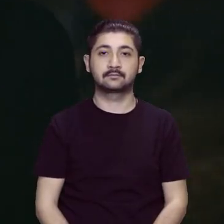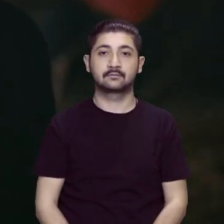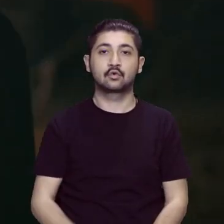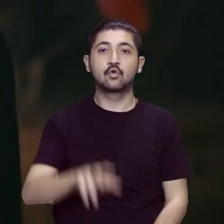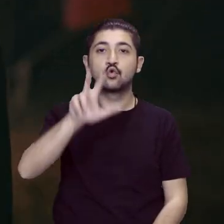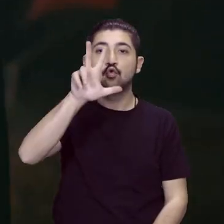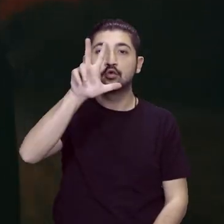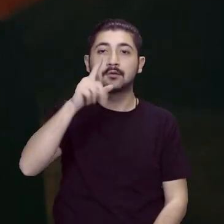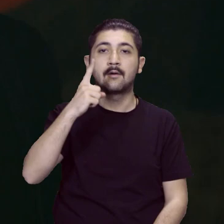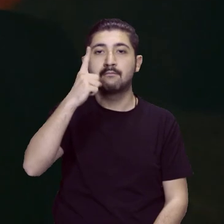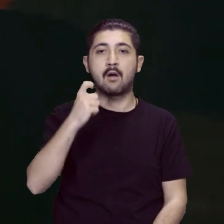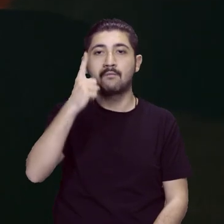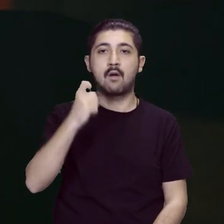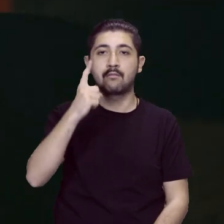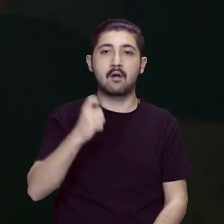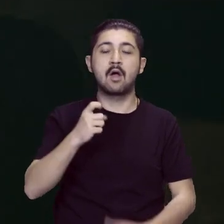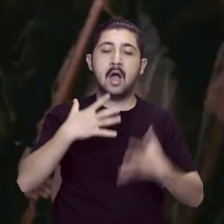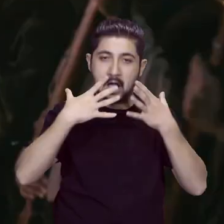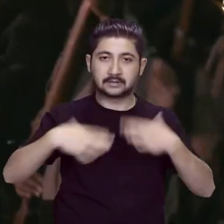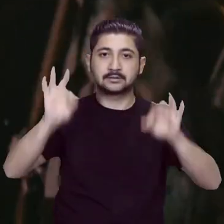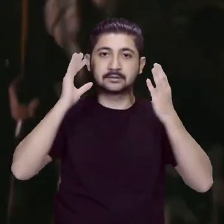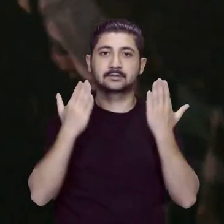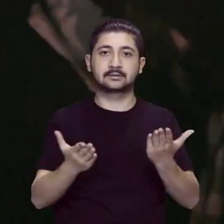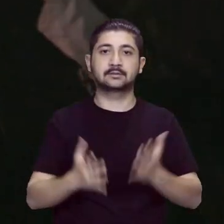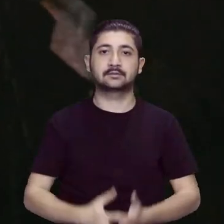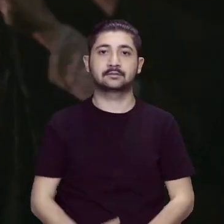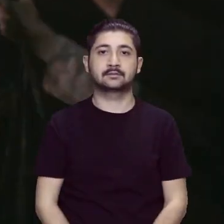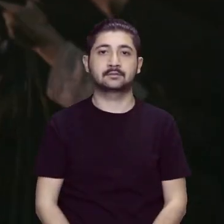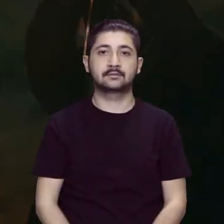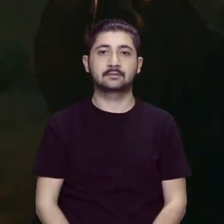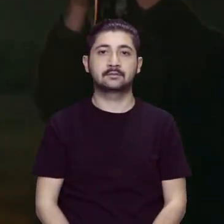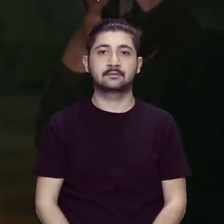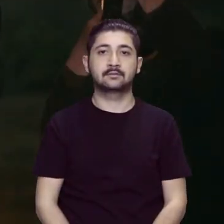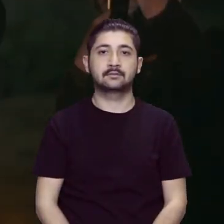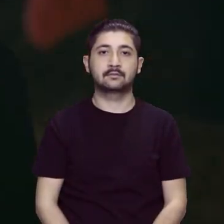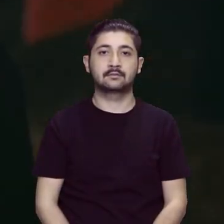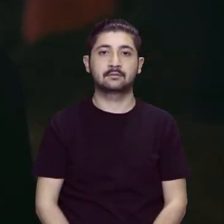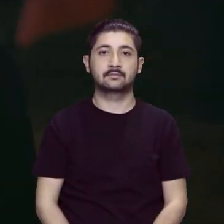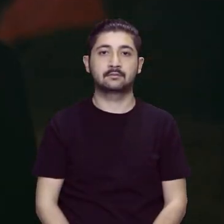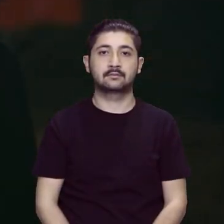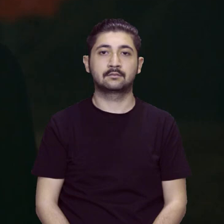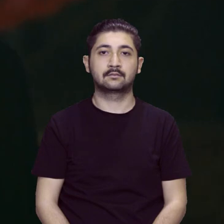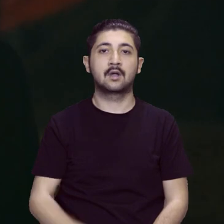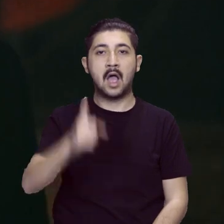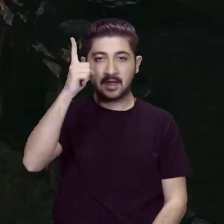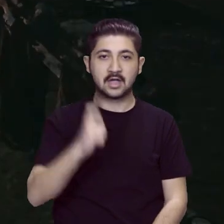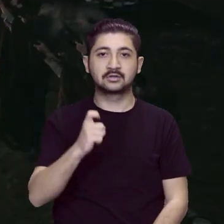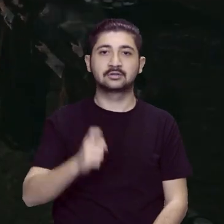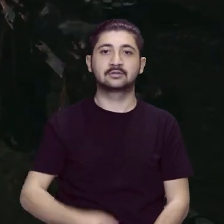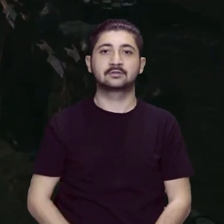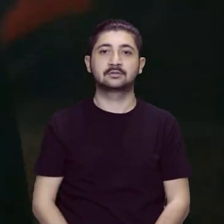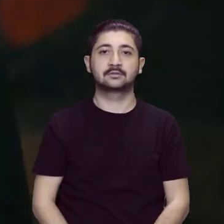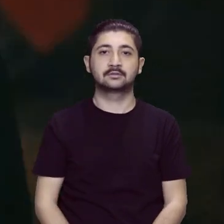Üç fare. Hazır. Tüfekleri havaya doğrulttular. Ateş.